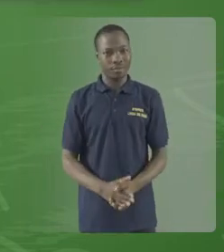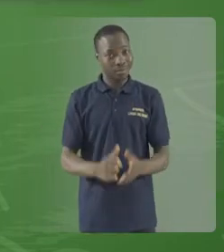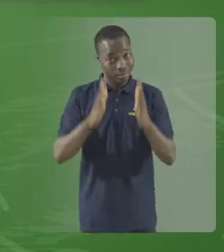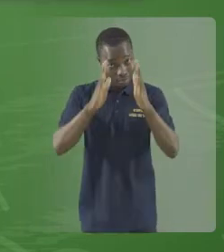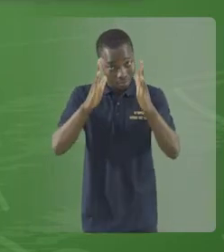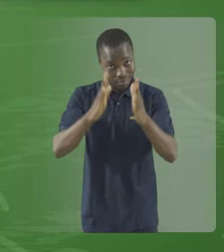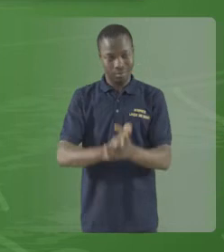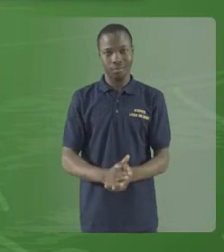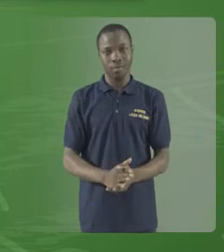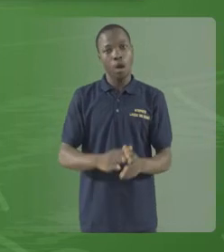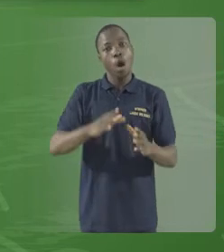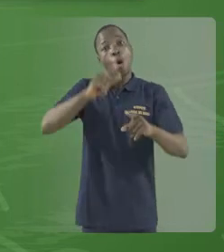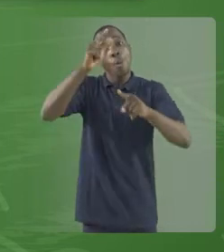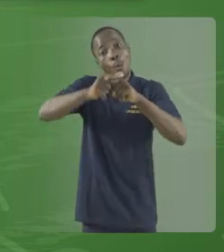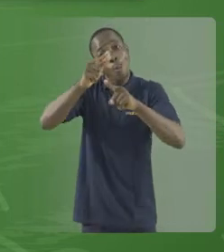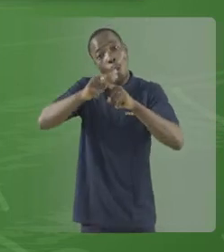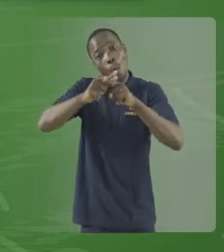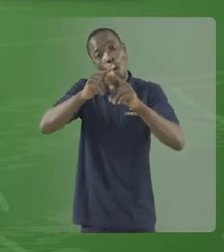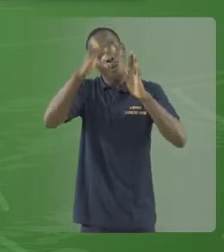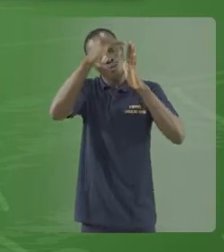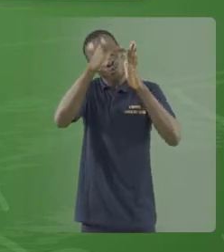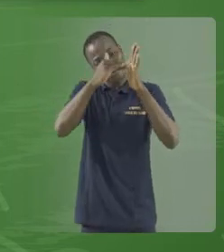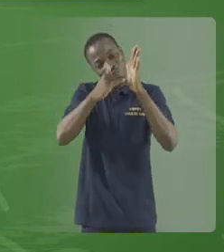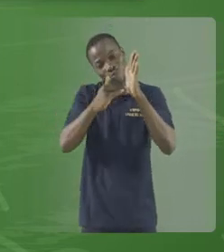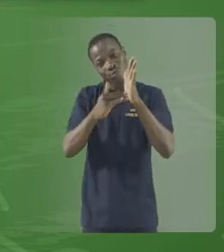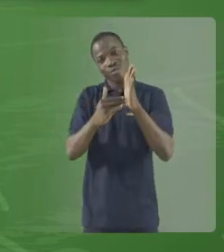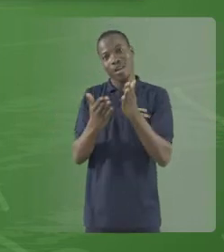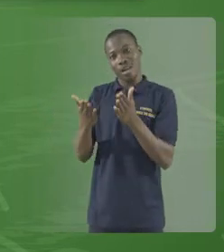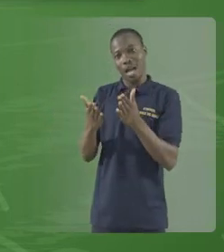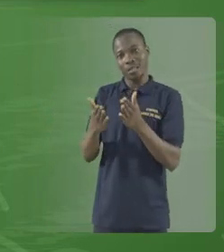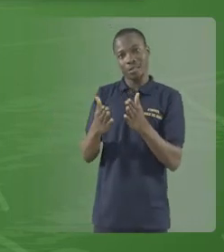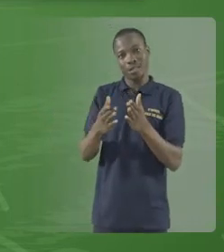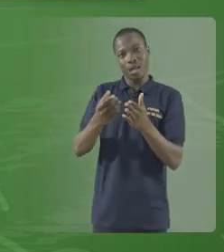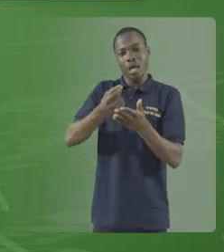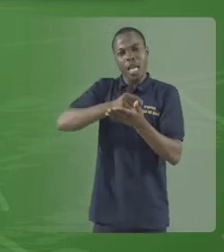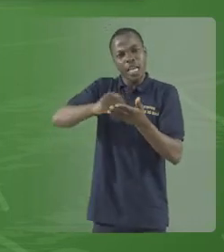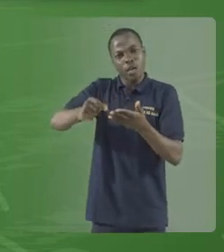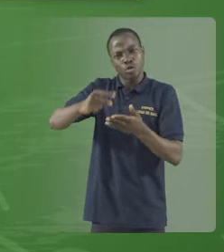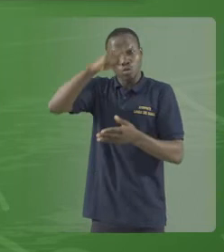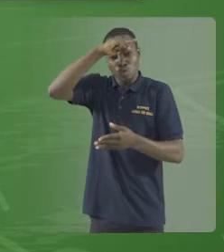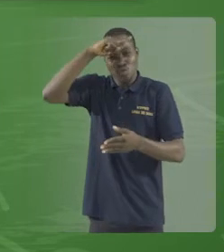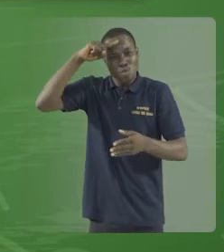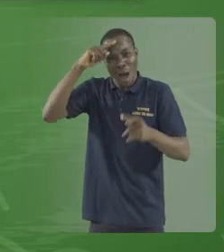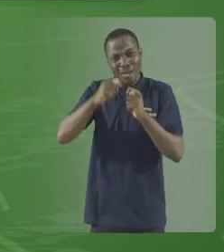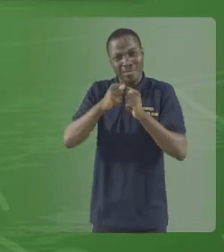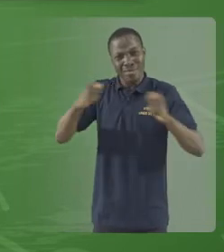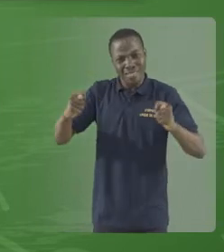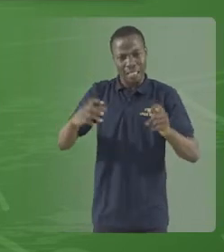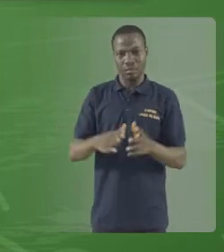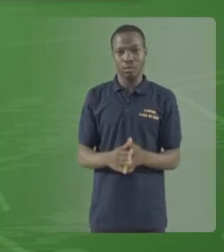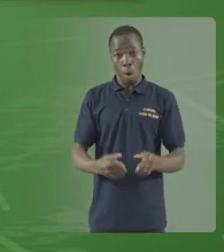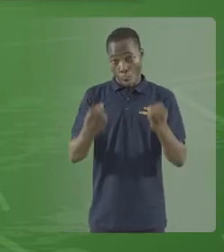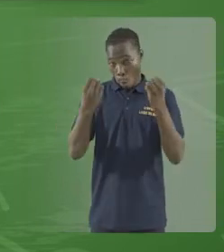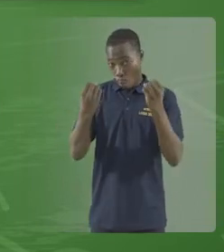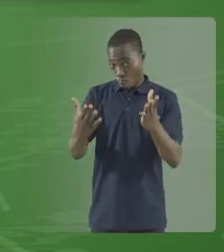Parmi les mots et groupes de mots suivants, certains désignent des moyens